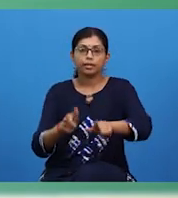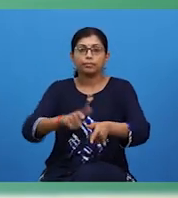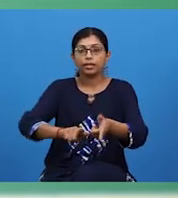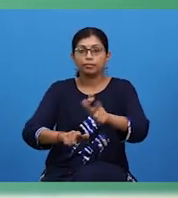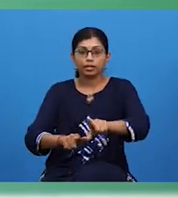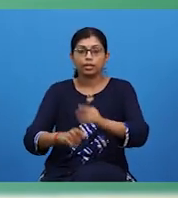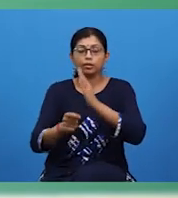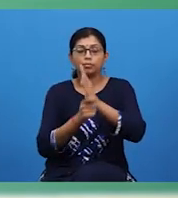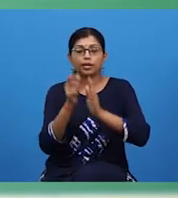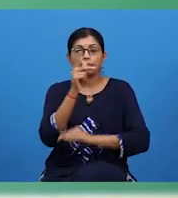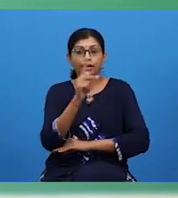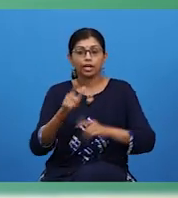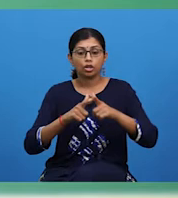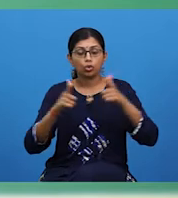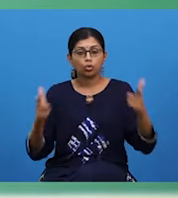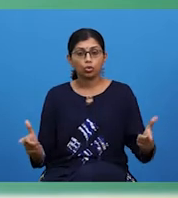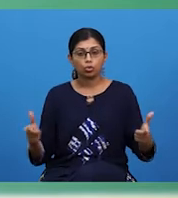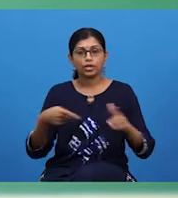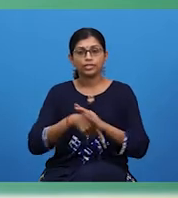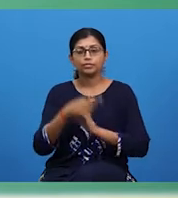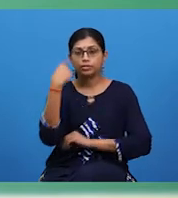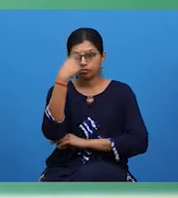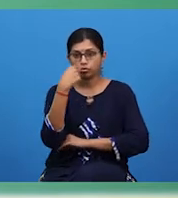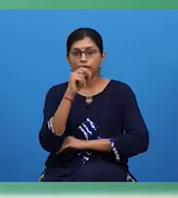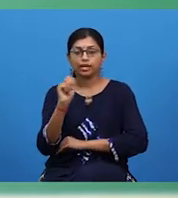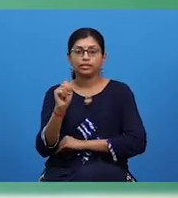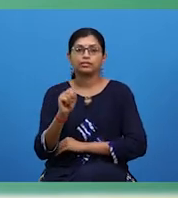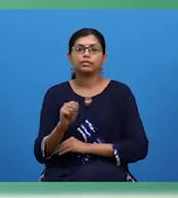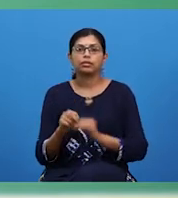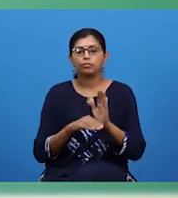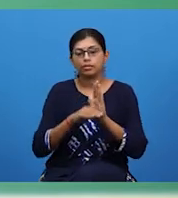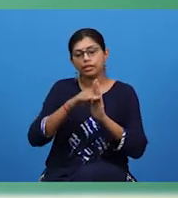permukaan dan meningkatkan kadar penyerapan hasil pencernaan.